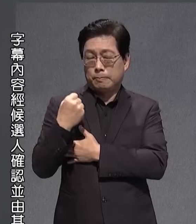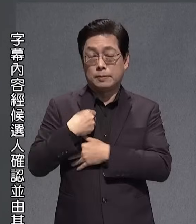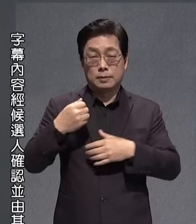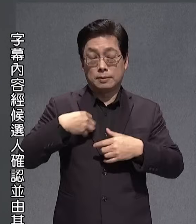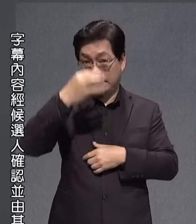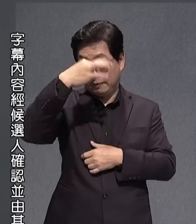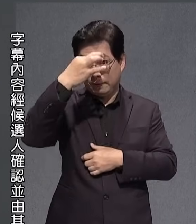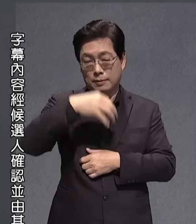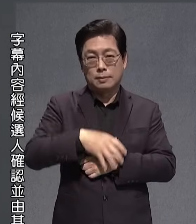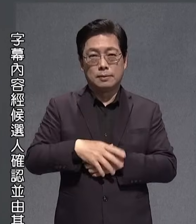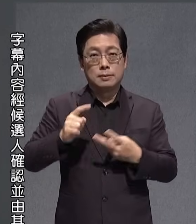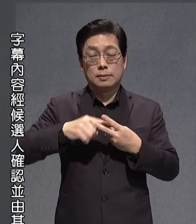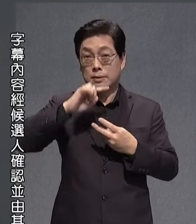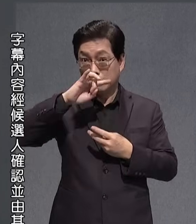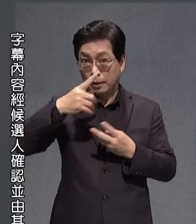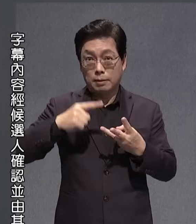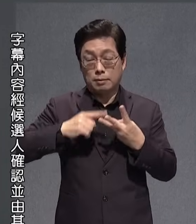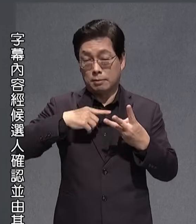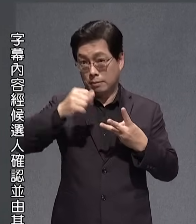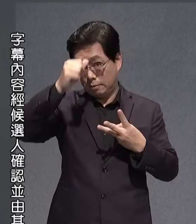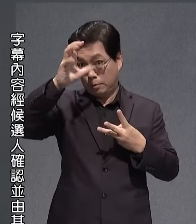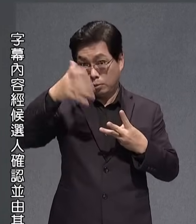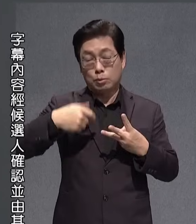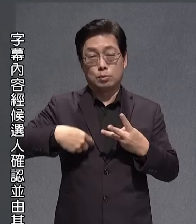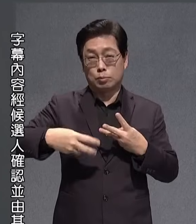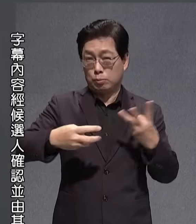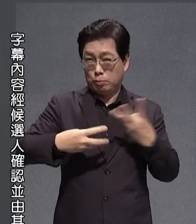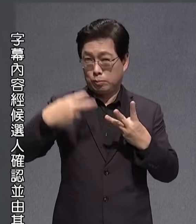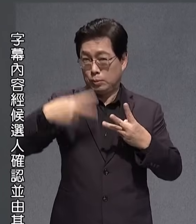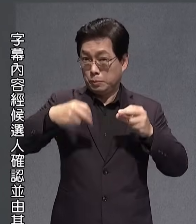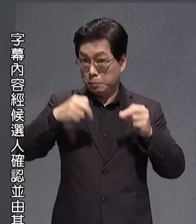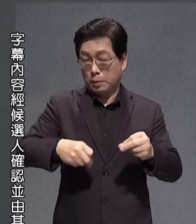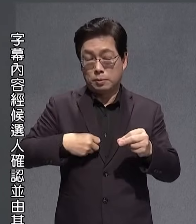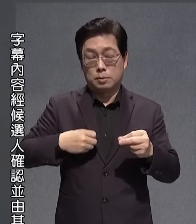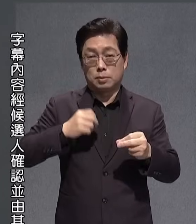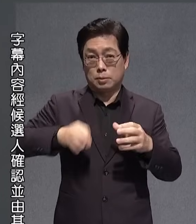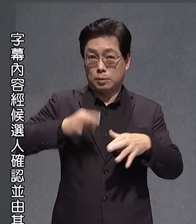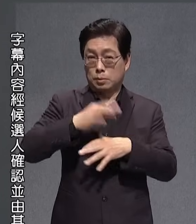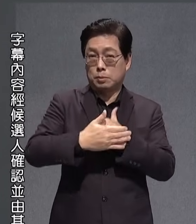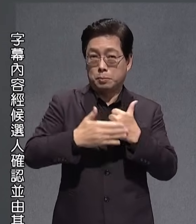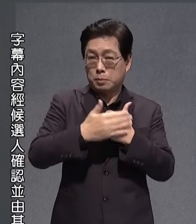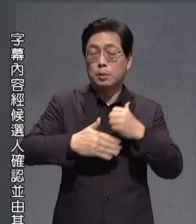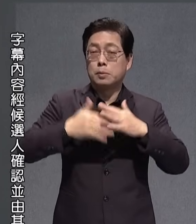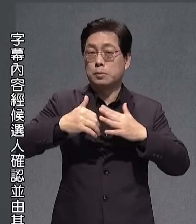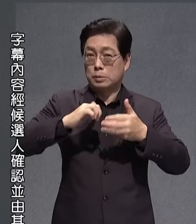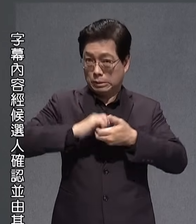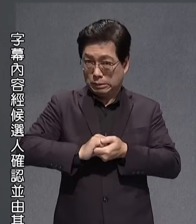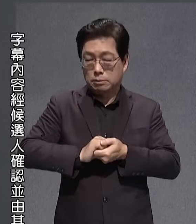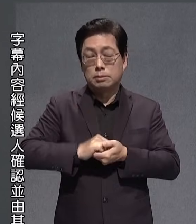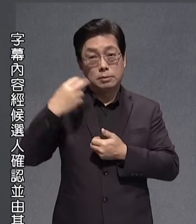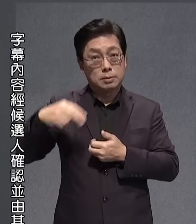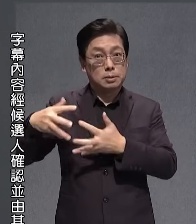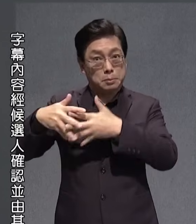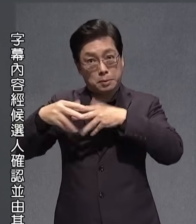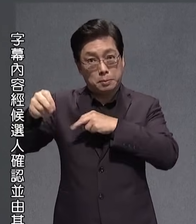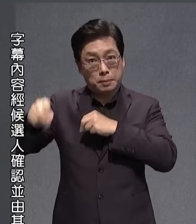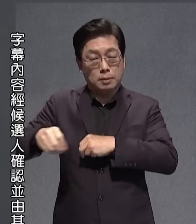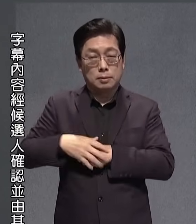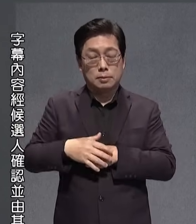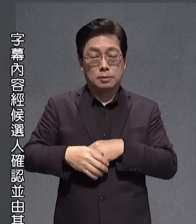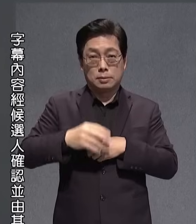律宾、越南、印度等国家重新签订投资保障协定，也成功的跟美国签